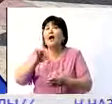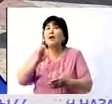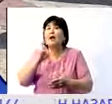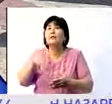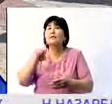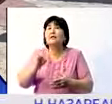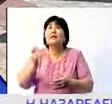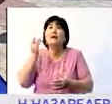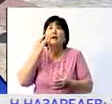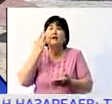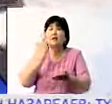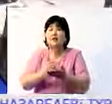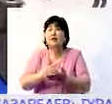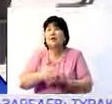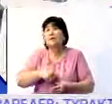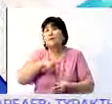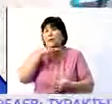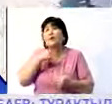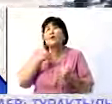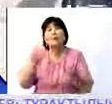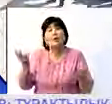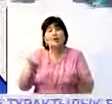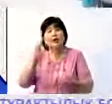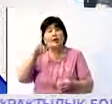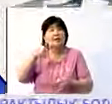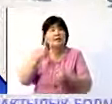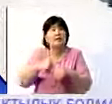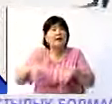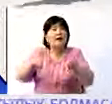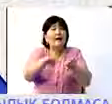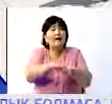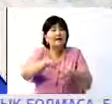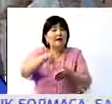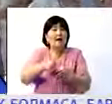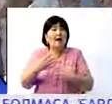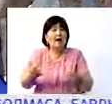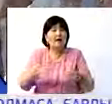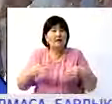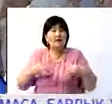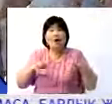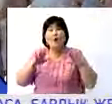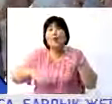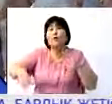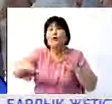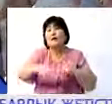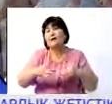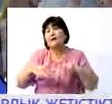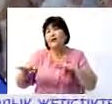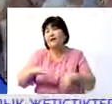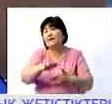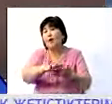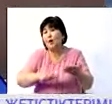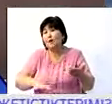әрқашан құрметке тұтып, бекіте ұстауымыз керек. Елдігімізді айғақтап, теңдігімізді таразыға салатын айшықты мереке орталық алаңда салтанатты шараға